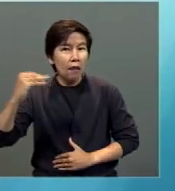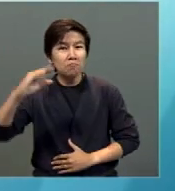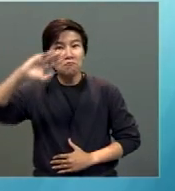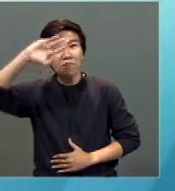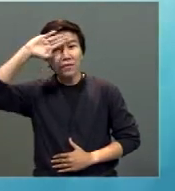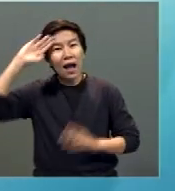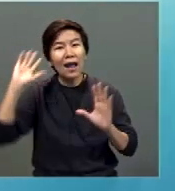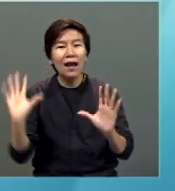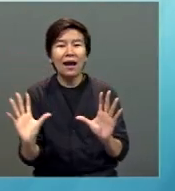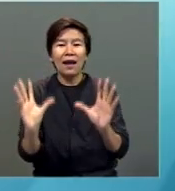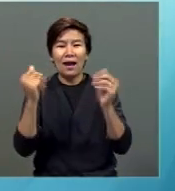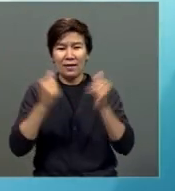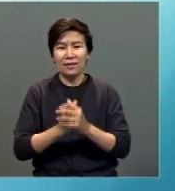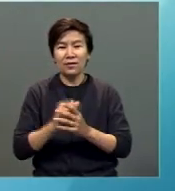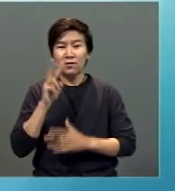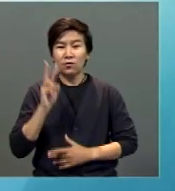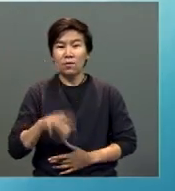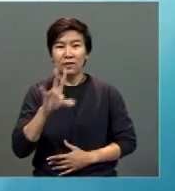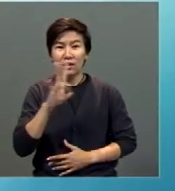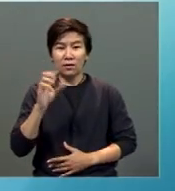รายตอนนี้ตัวเลขยอดรวมคือ 2719